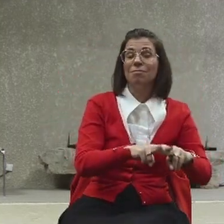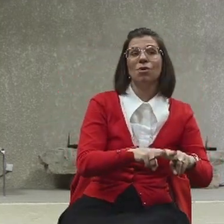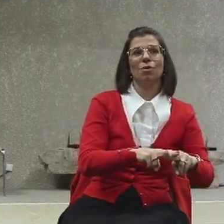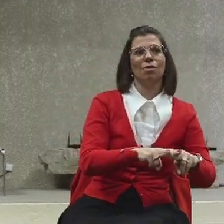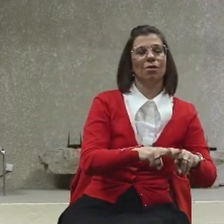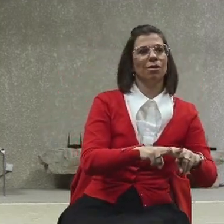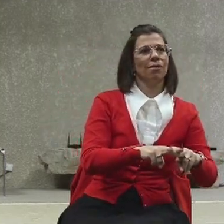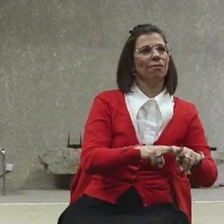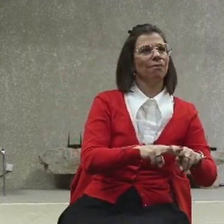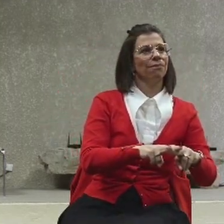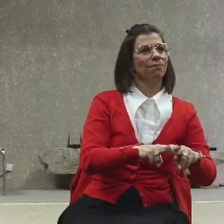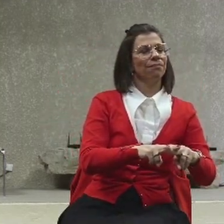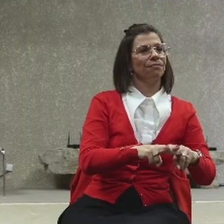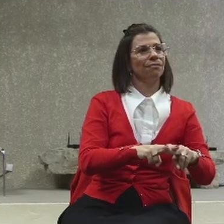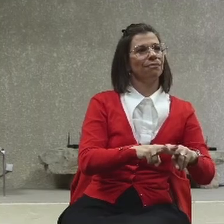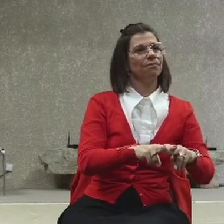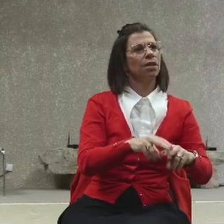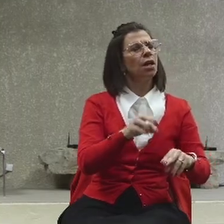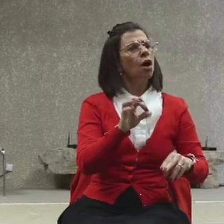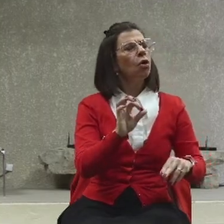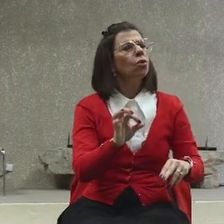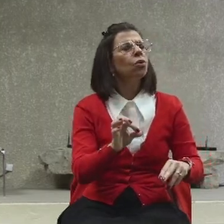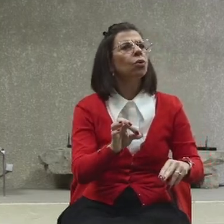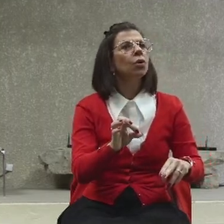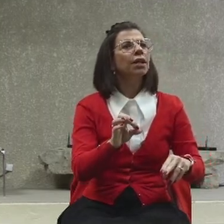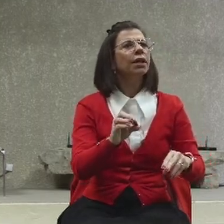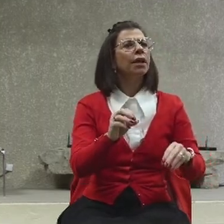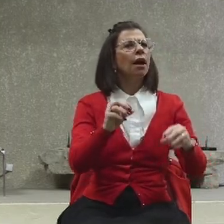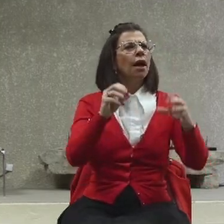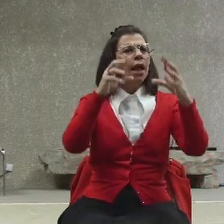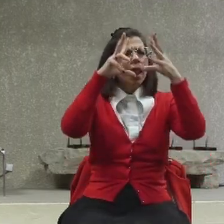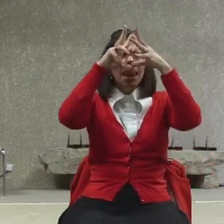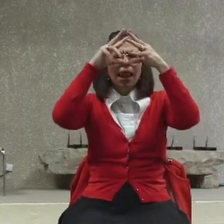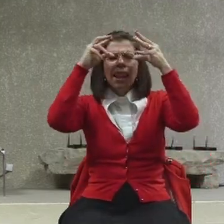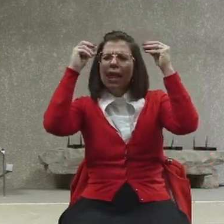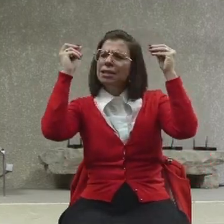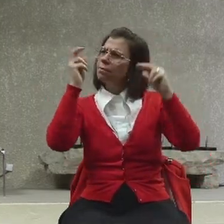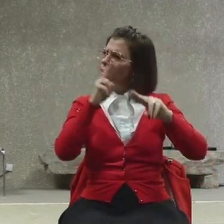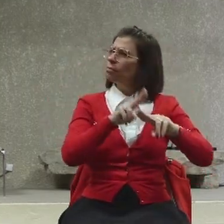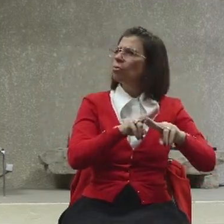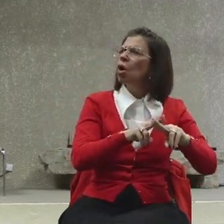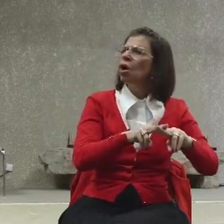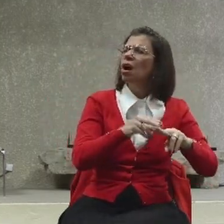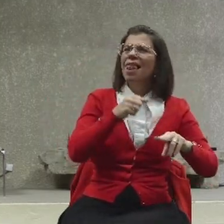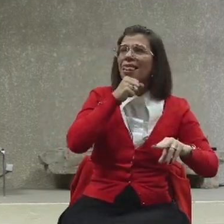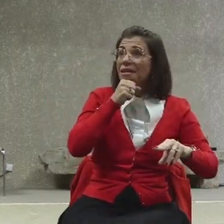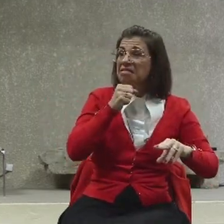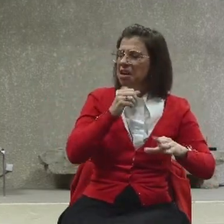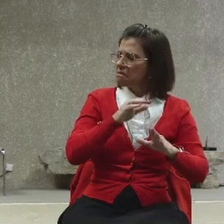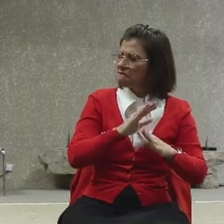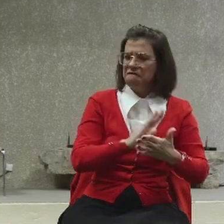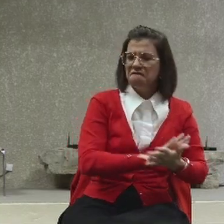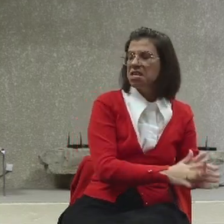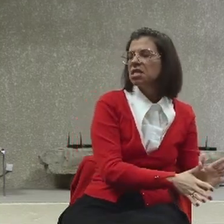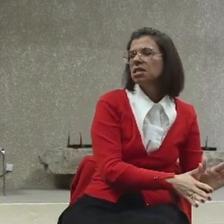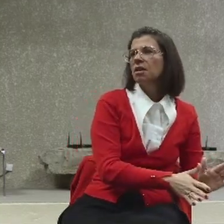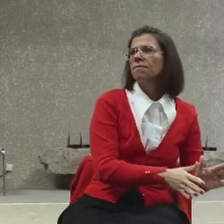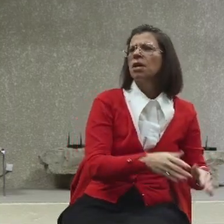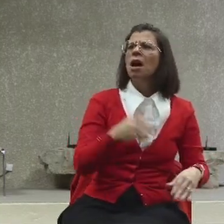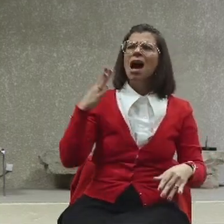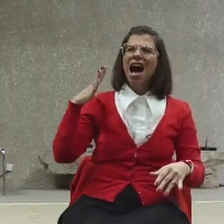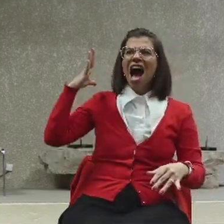Il souffle de son esprit dans le corps formé de la terre et Adam devient une âme